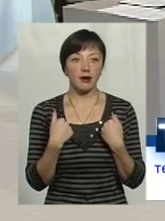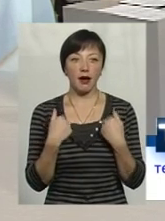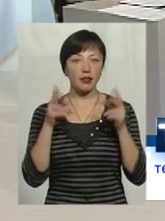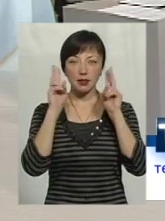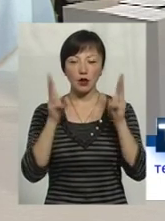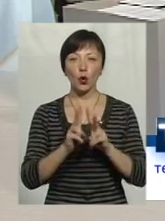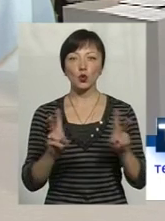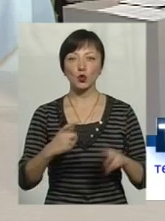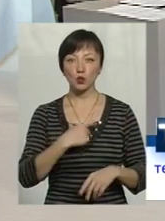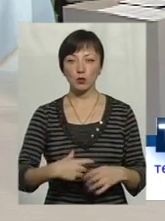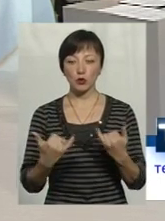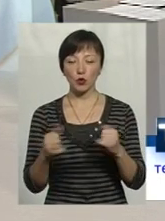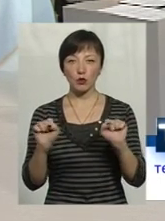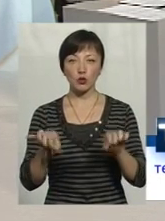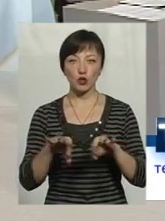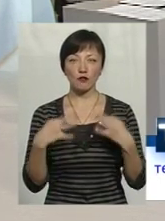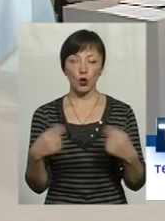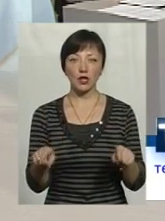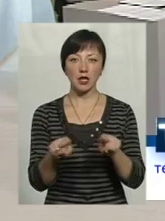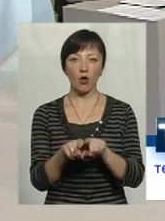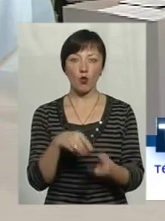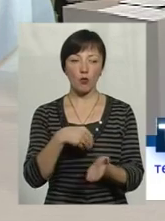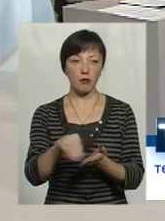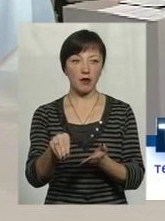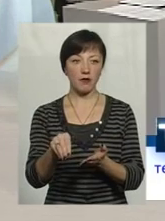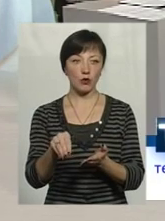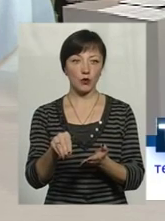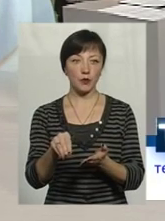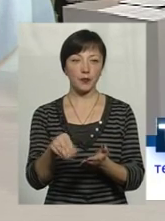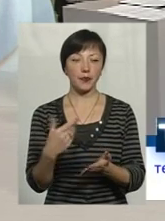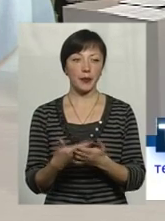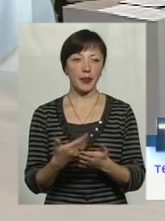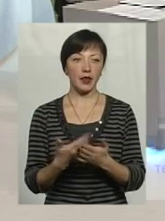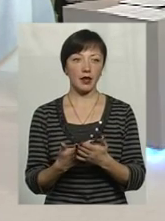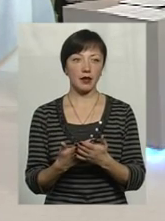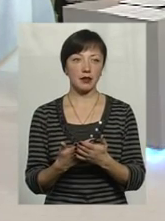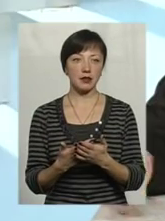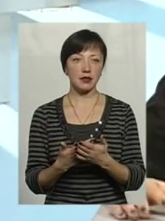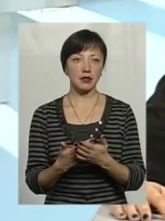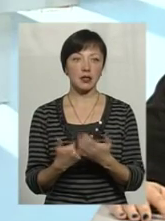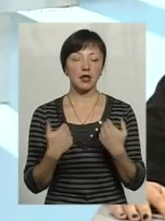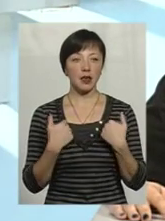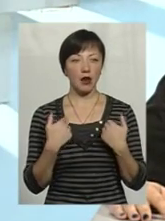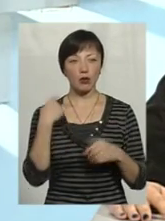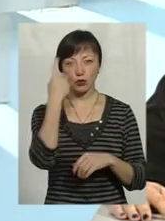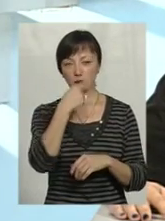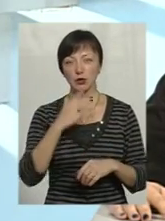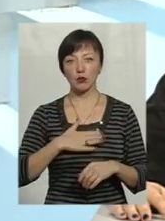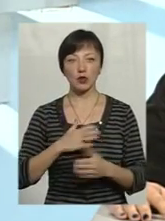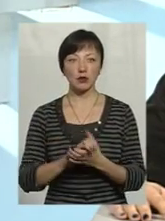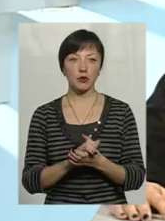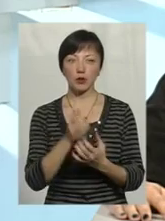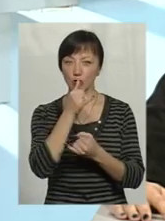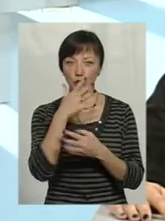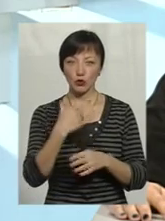хто собі може сьогодні дозволити таку купівлю. Наприклад, я особисто там і знайомі мої не можу